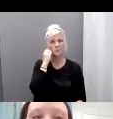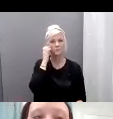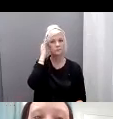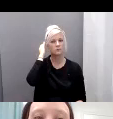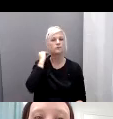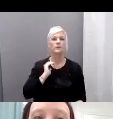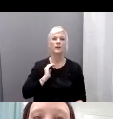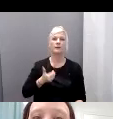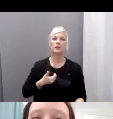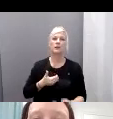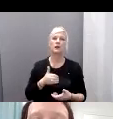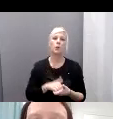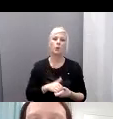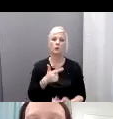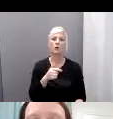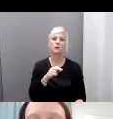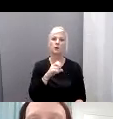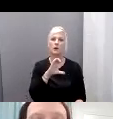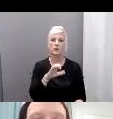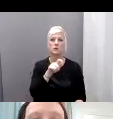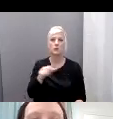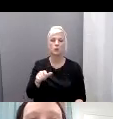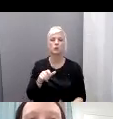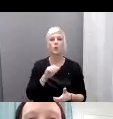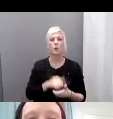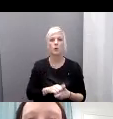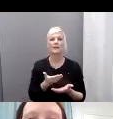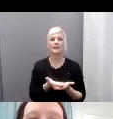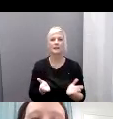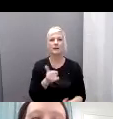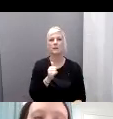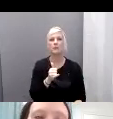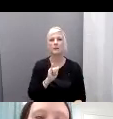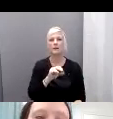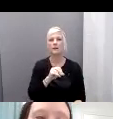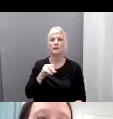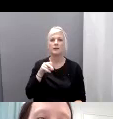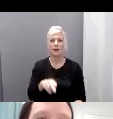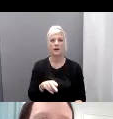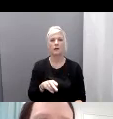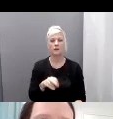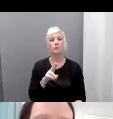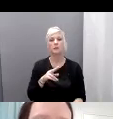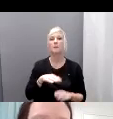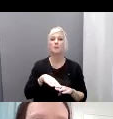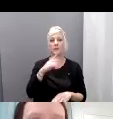Kvinnor och transpersoner och icke-binära är mer utsatta för alla former av våld.